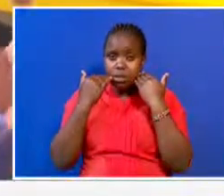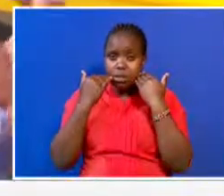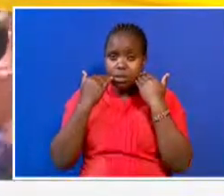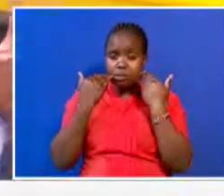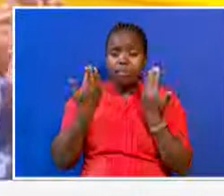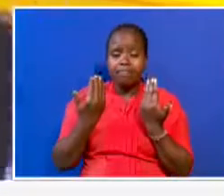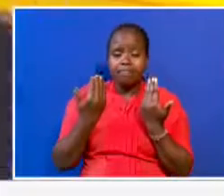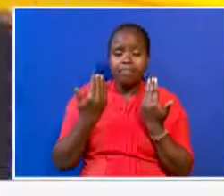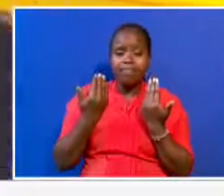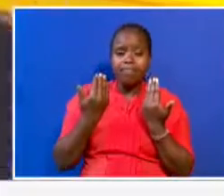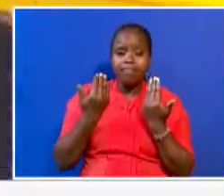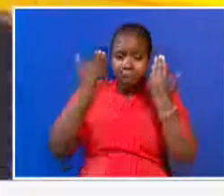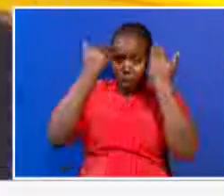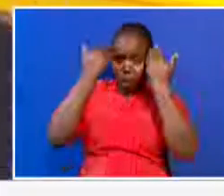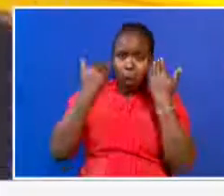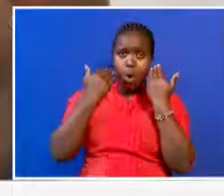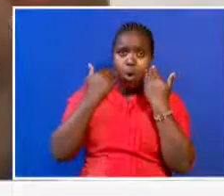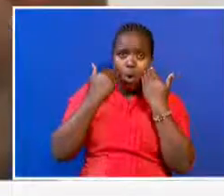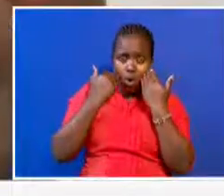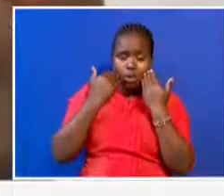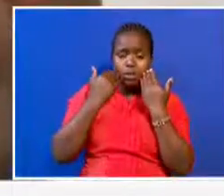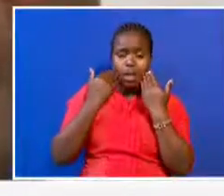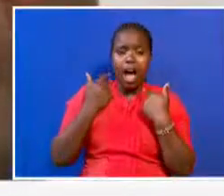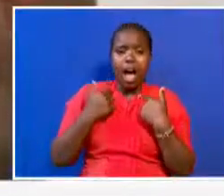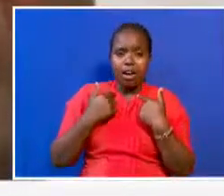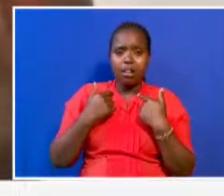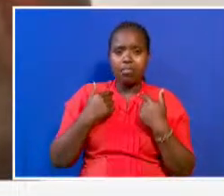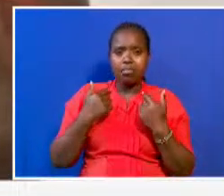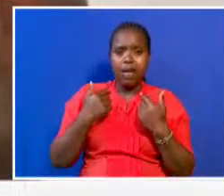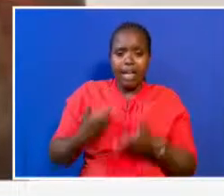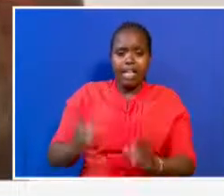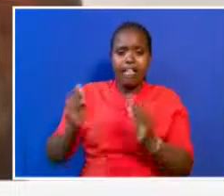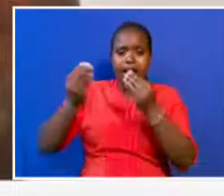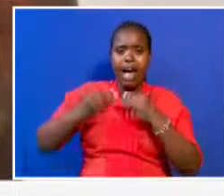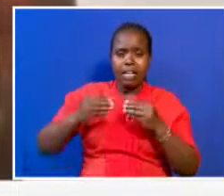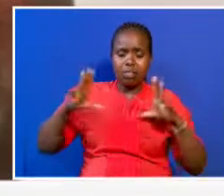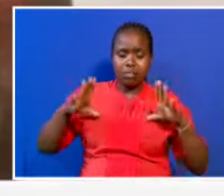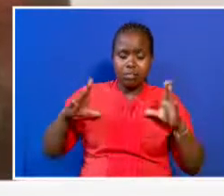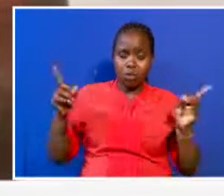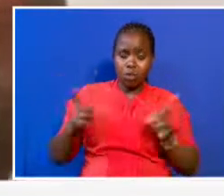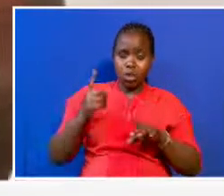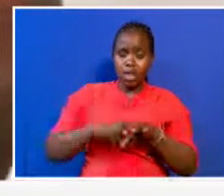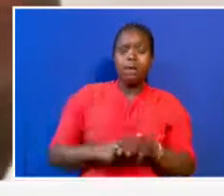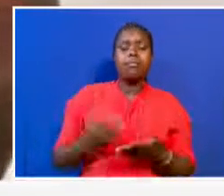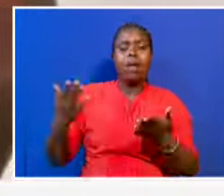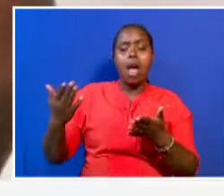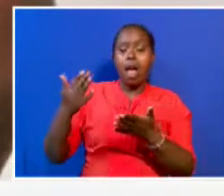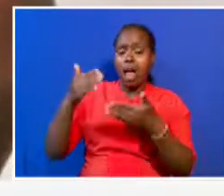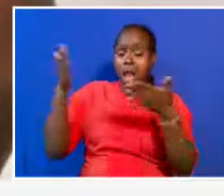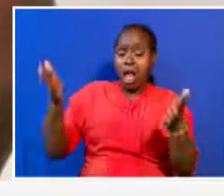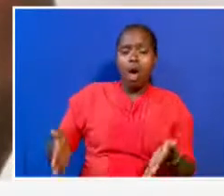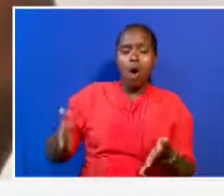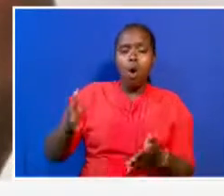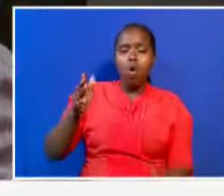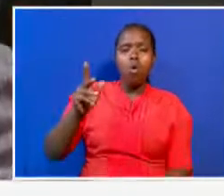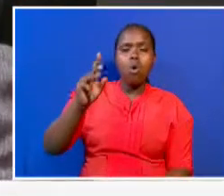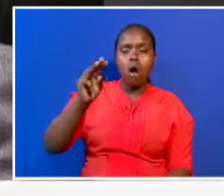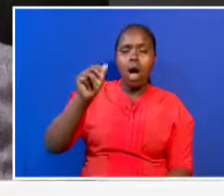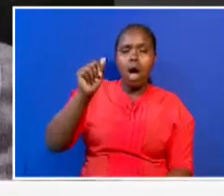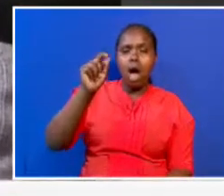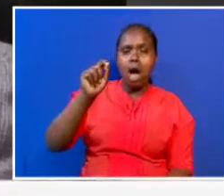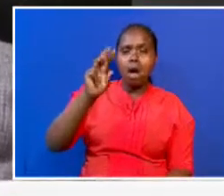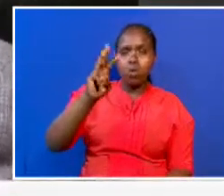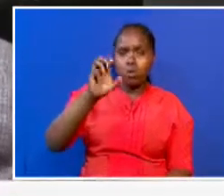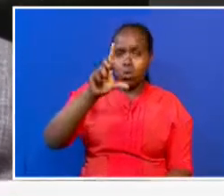ilitupeleka BBI kwa half time. Hayo yakijiri, katibu mkuu wa muungano wa wafanyakazi nchini KOTU Francis